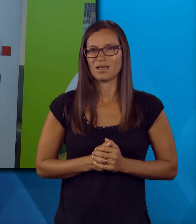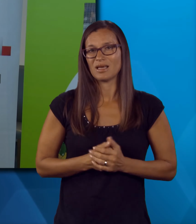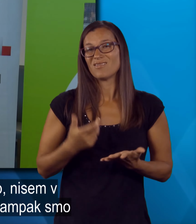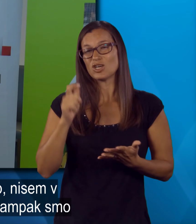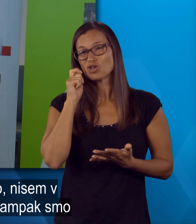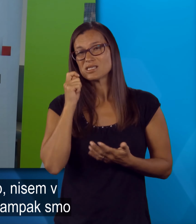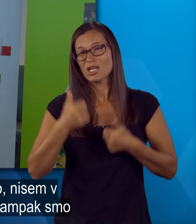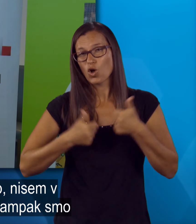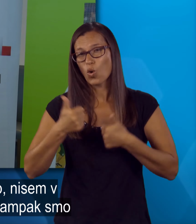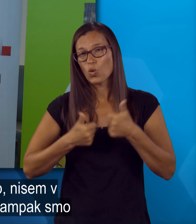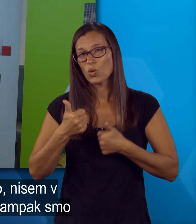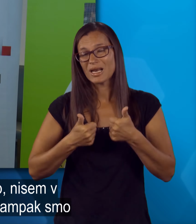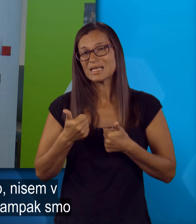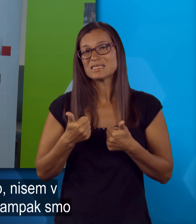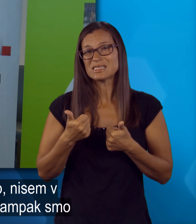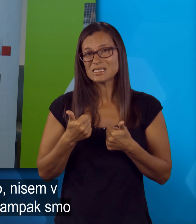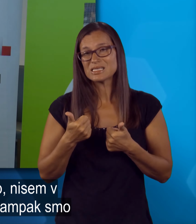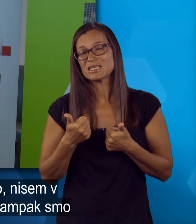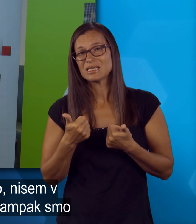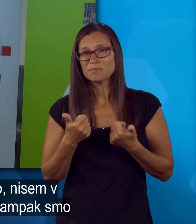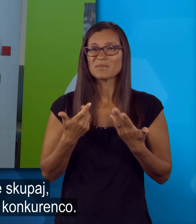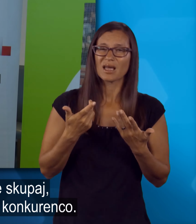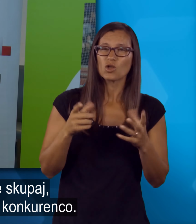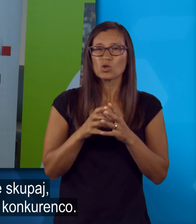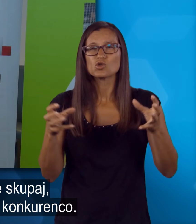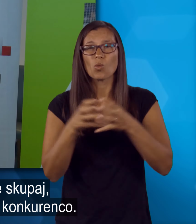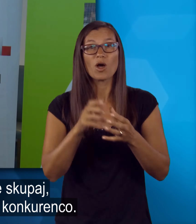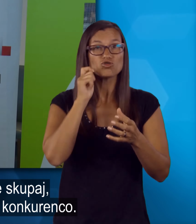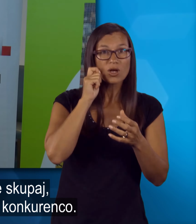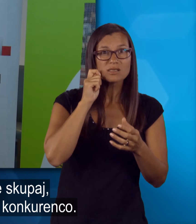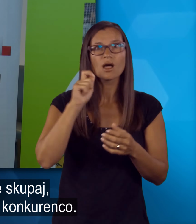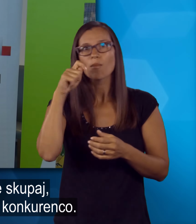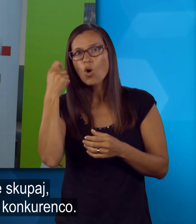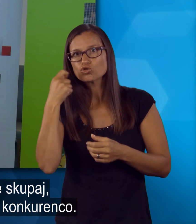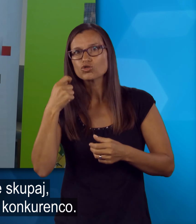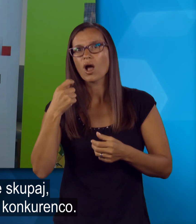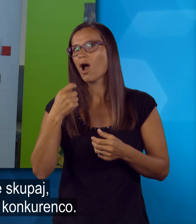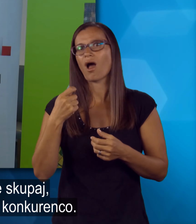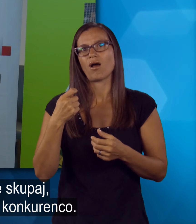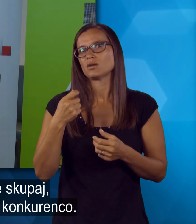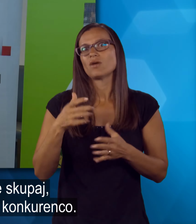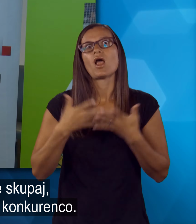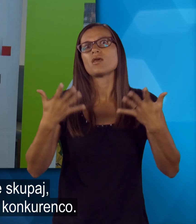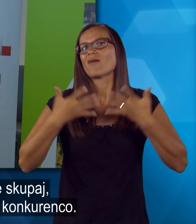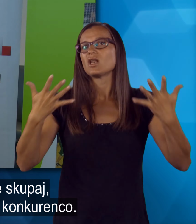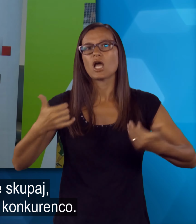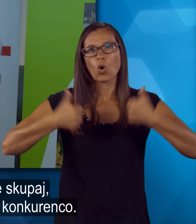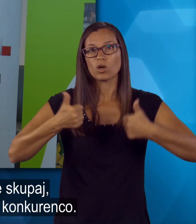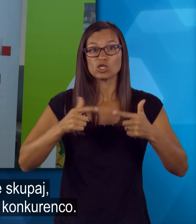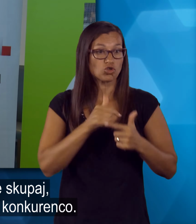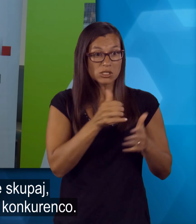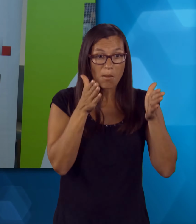Spet imam smolo, nisem v ženskih konkurenci, ampak smo vse v ženskih moški, tako da imam veliko, veliko